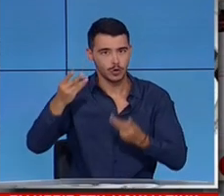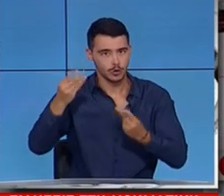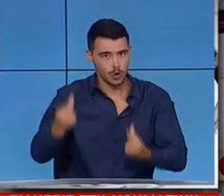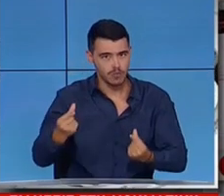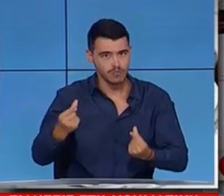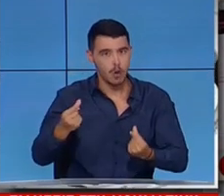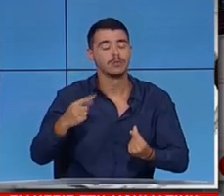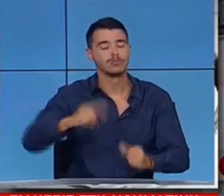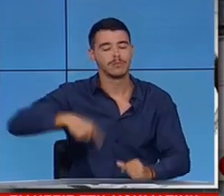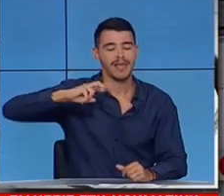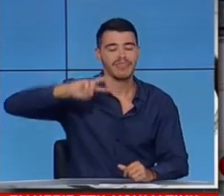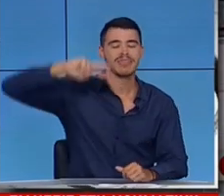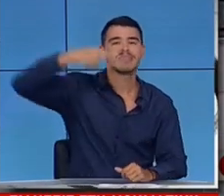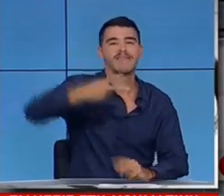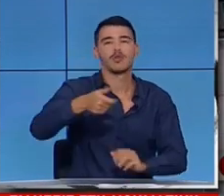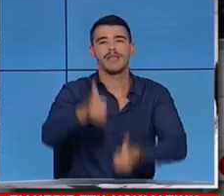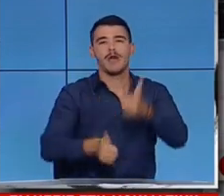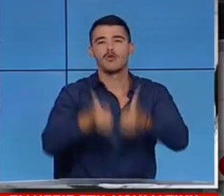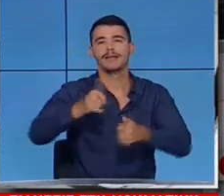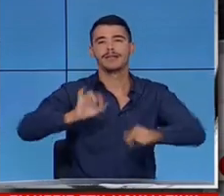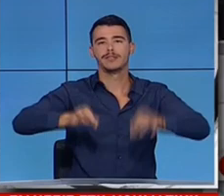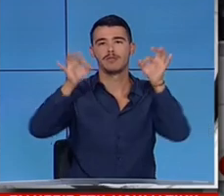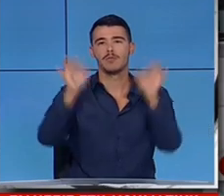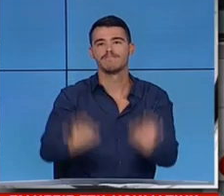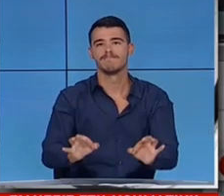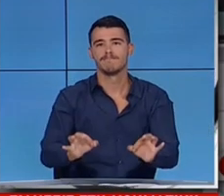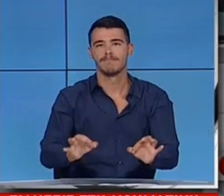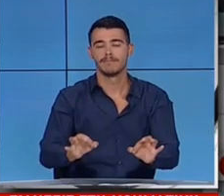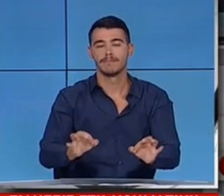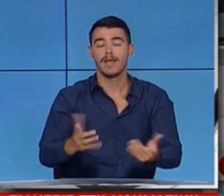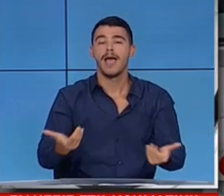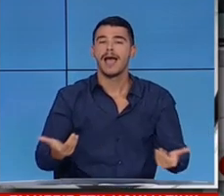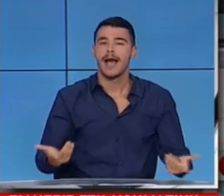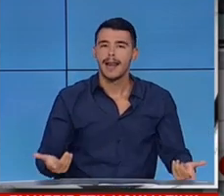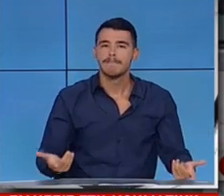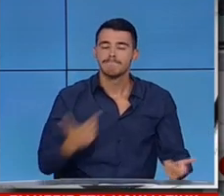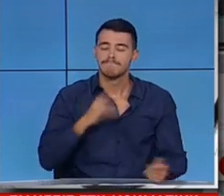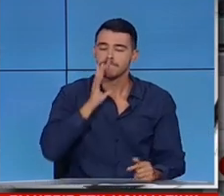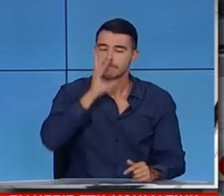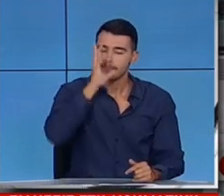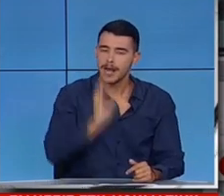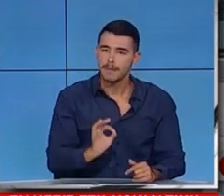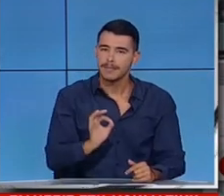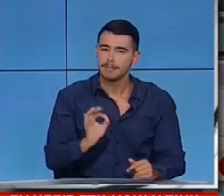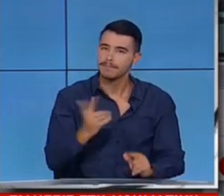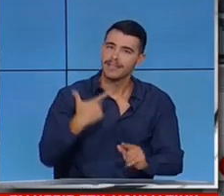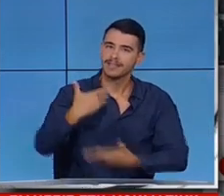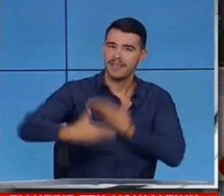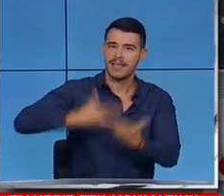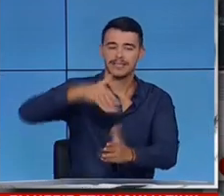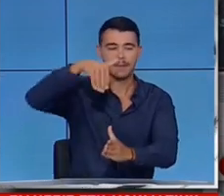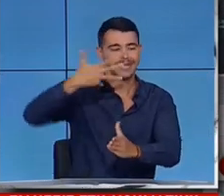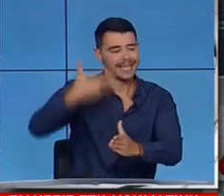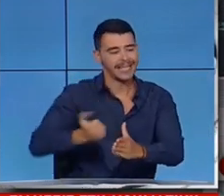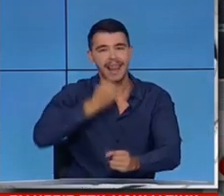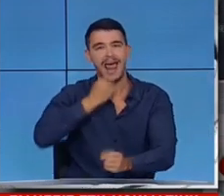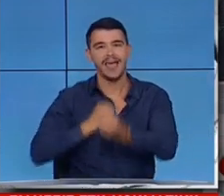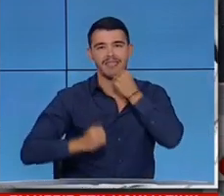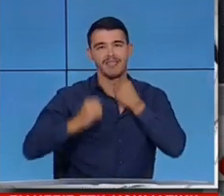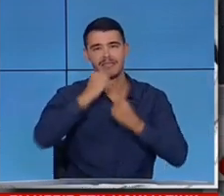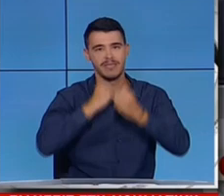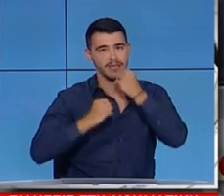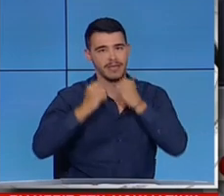πιεστώ δια των ερωτήσεων, ναι, ίσως να παραδεχτώ ότι γίνανε λάθη στο ενδιάμεσο. Αλλά νομίζω το μεγάλο λάθος το